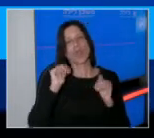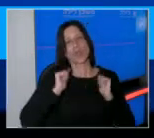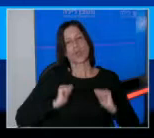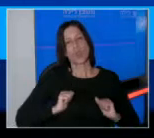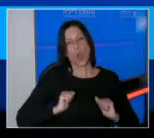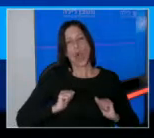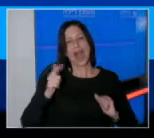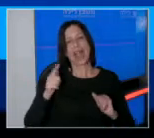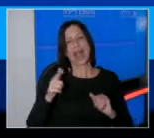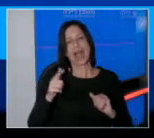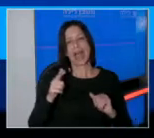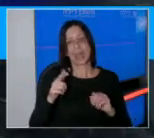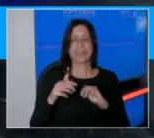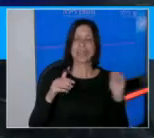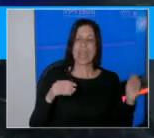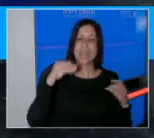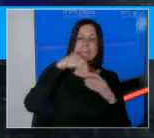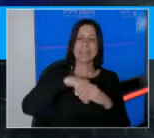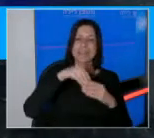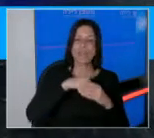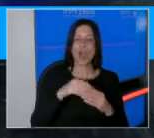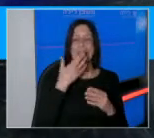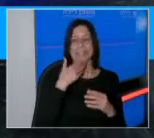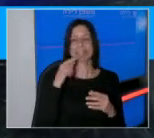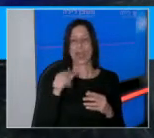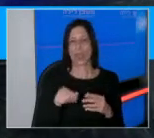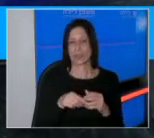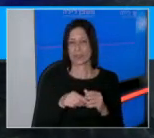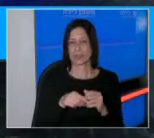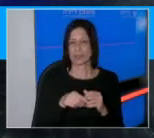בתוך הישראליות, וזו המחיקה.